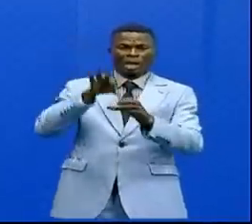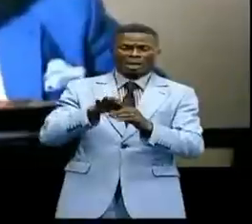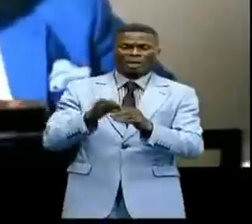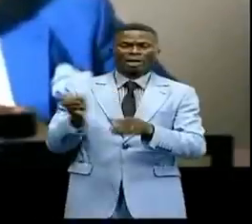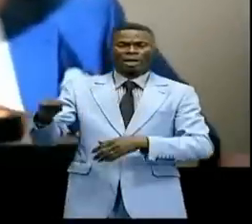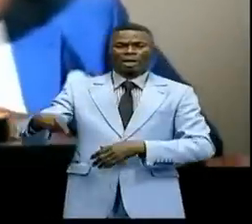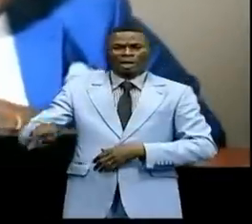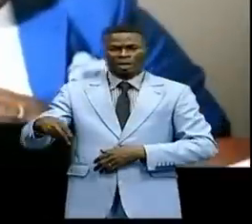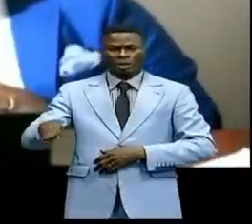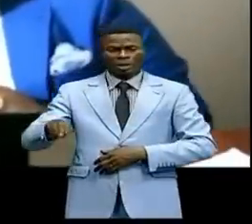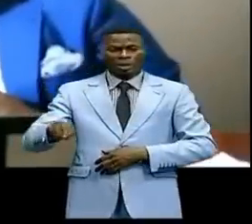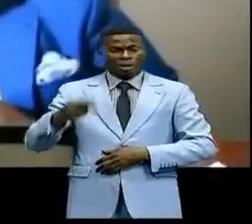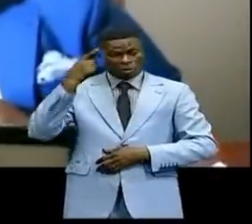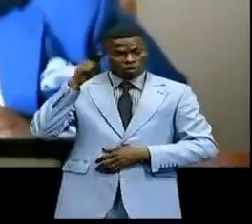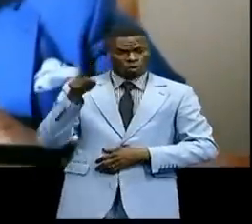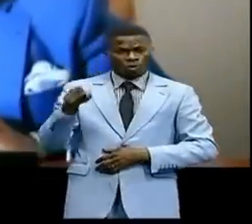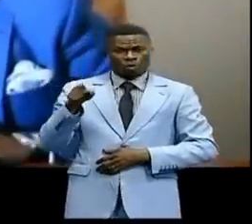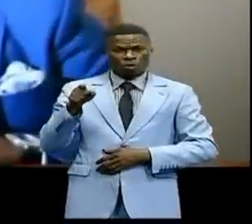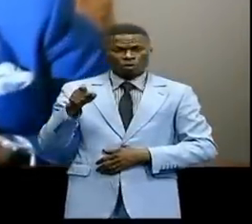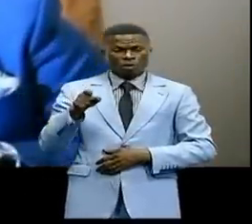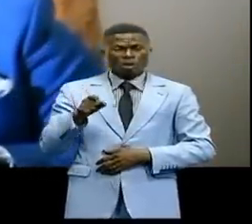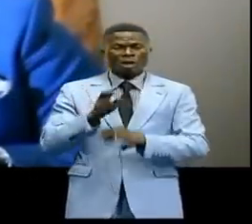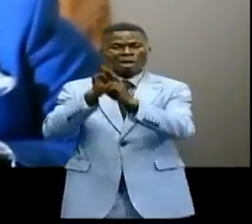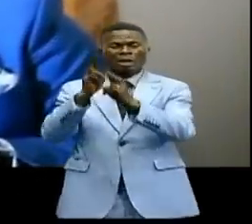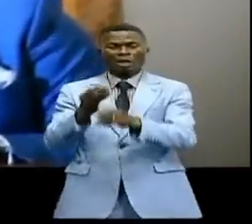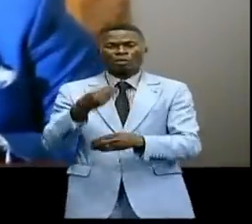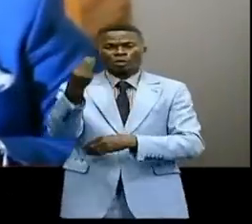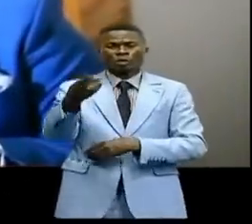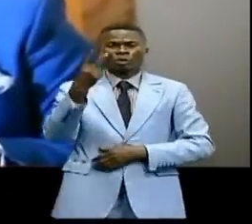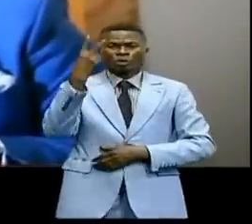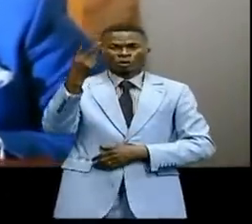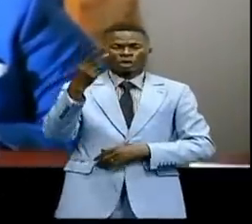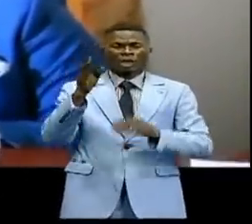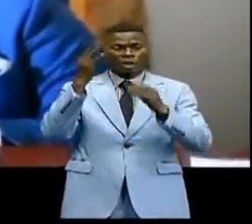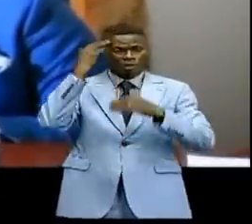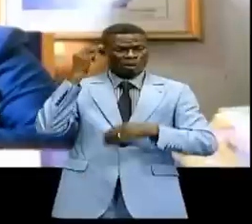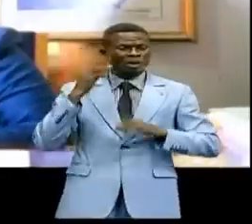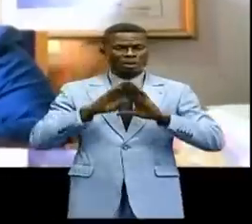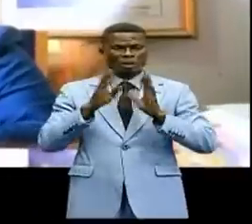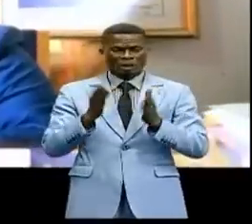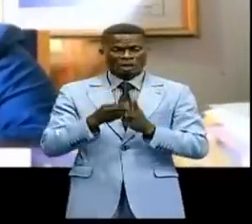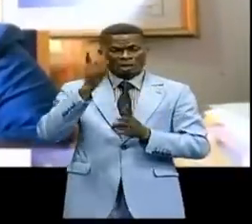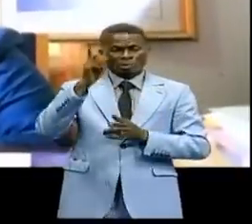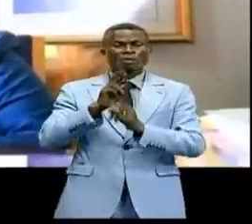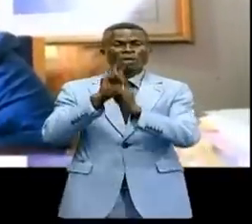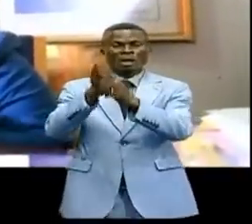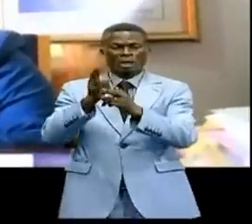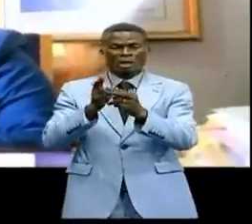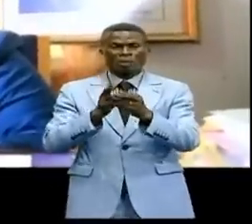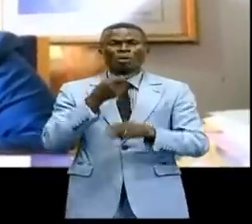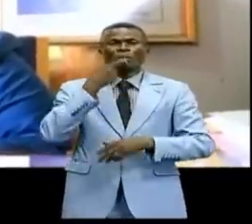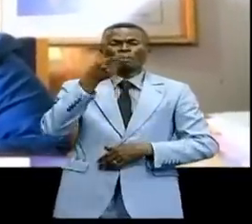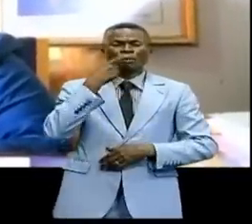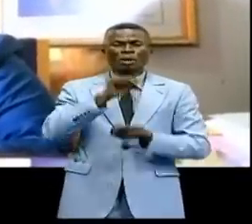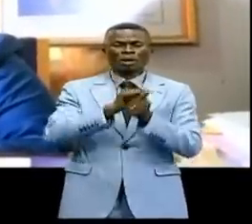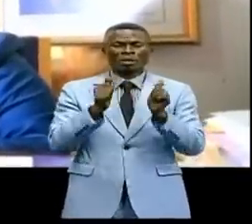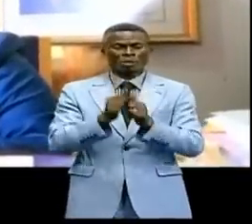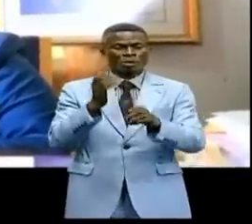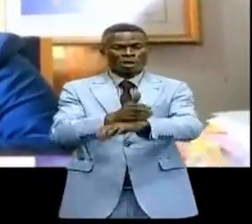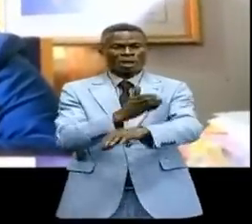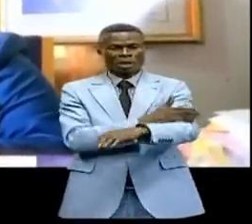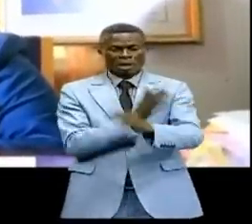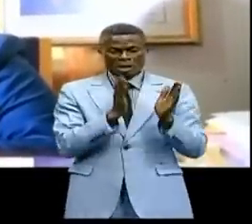régionale a pour sa part fait deux rapports au Conseil de ministres. Le premier a porté sur l'état d'avancement